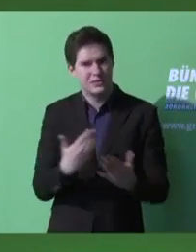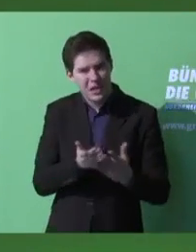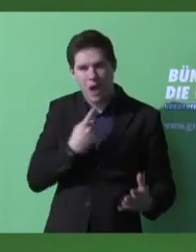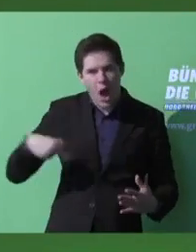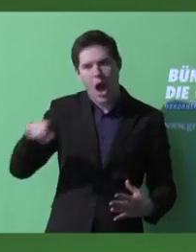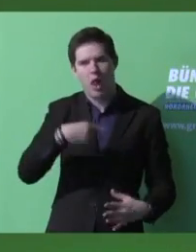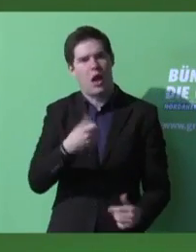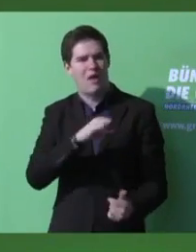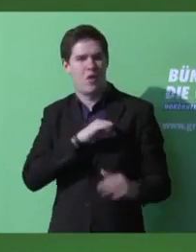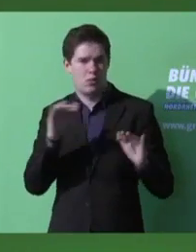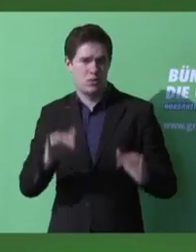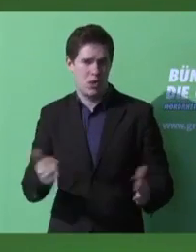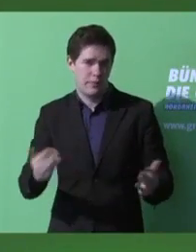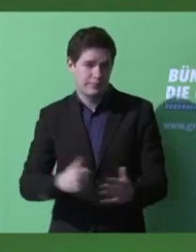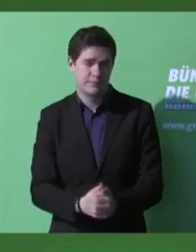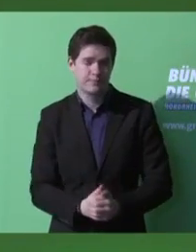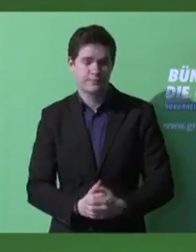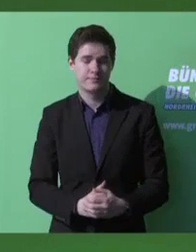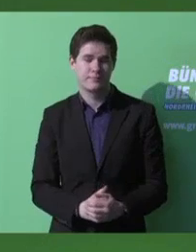Erfolg.